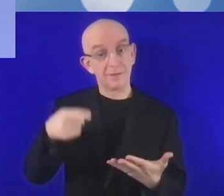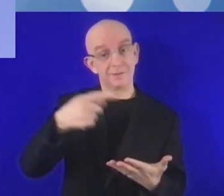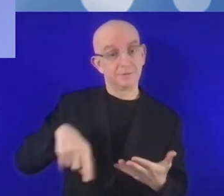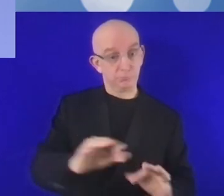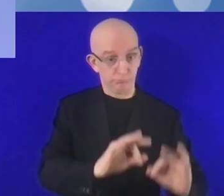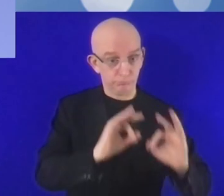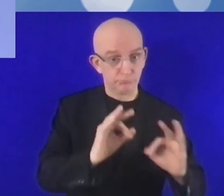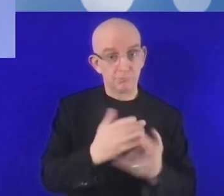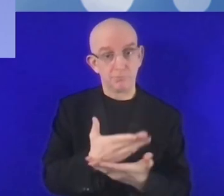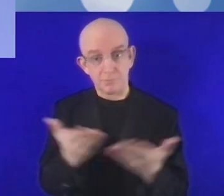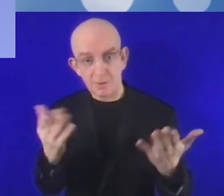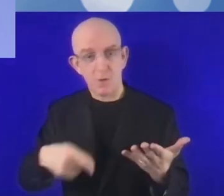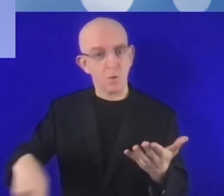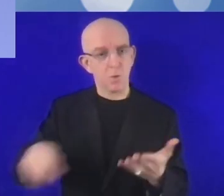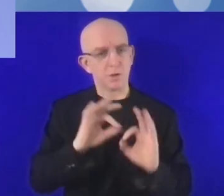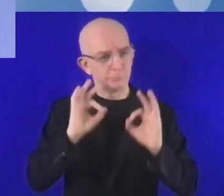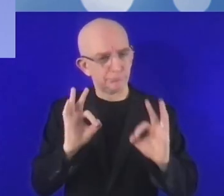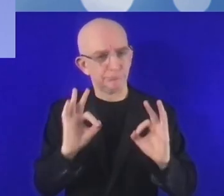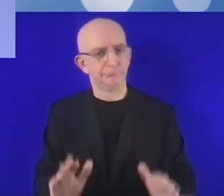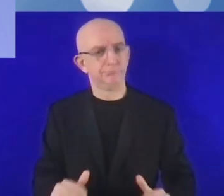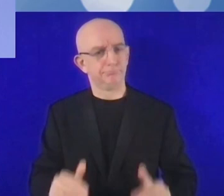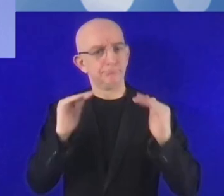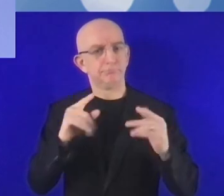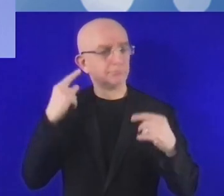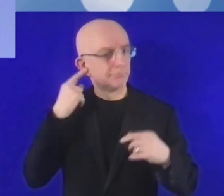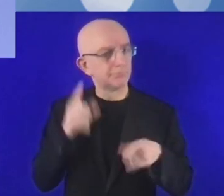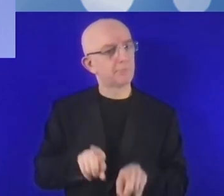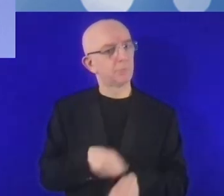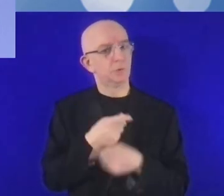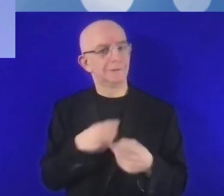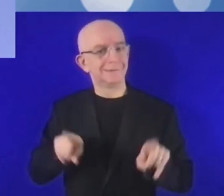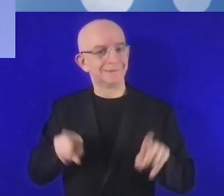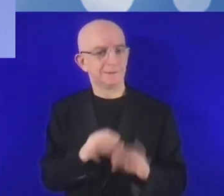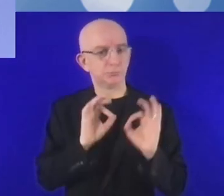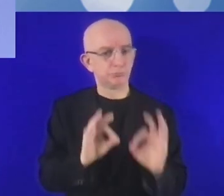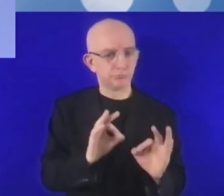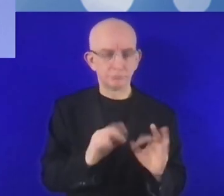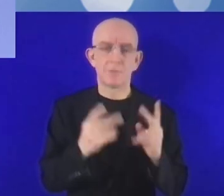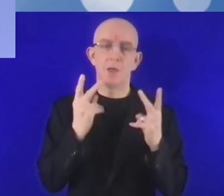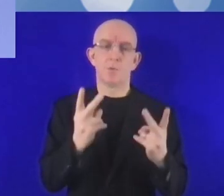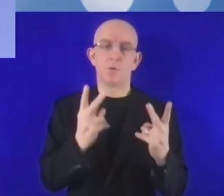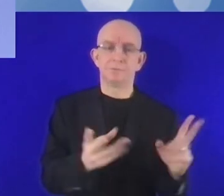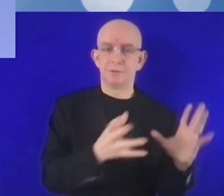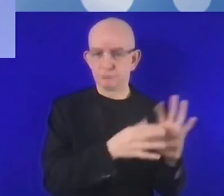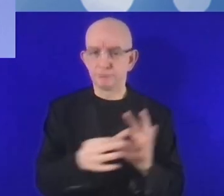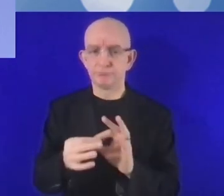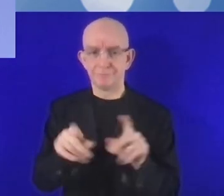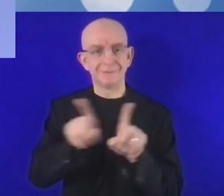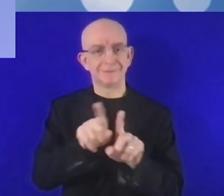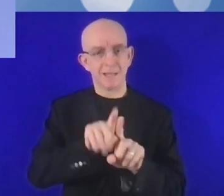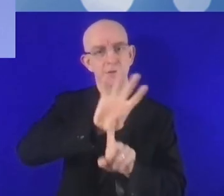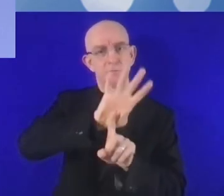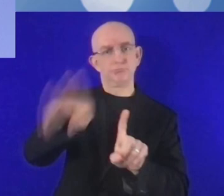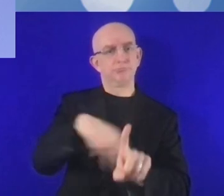миллиарды людей в мире доступом к высококачественной музыке. Это очень важная цель, которая заодно